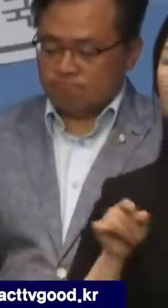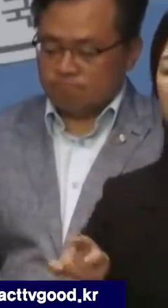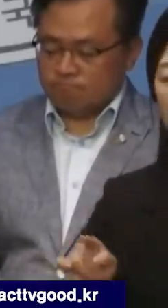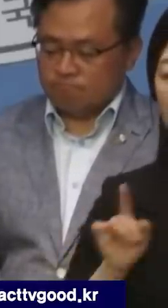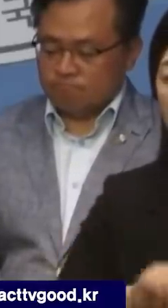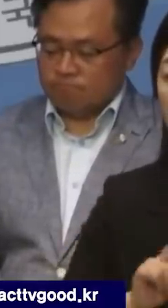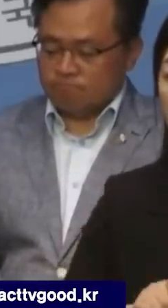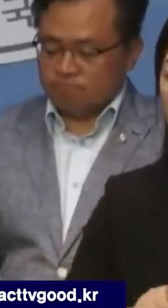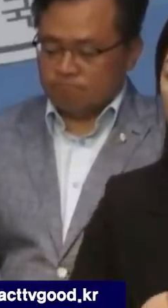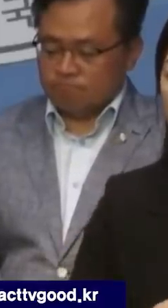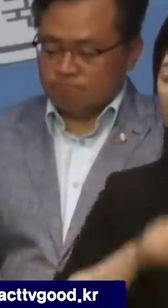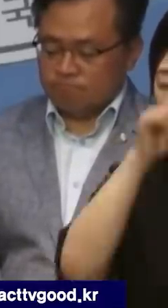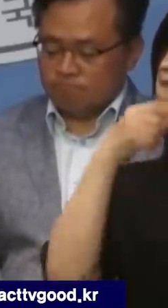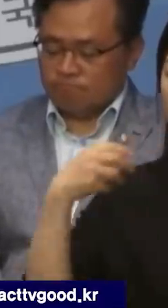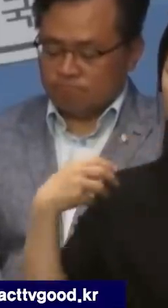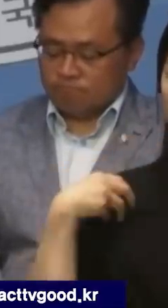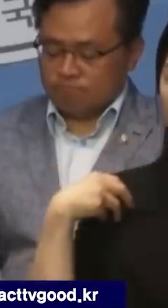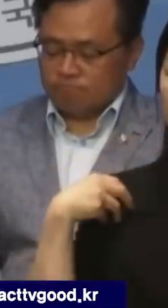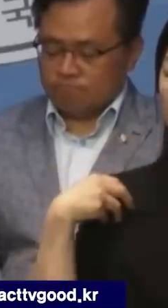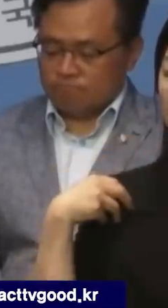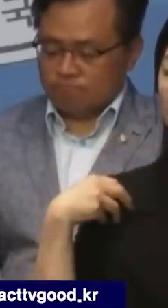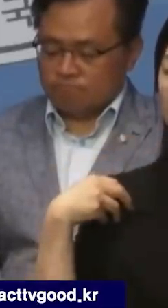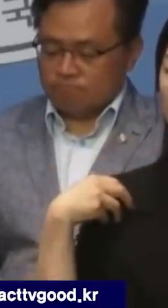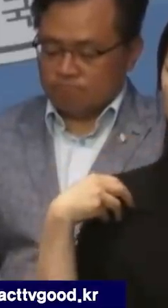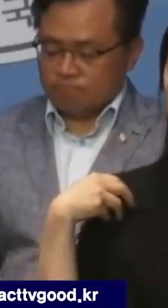이것에 대해서 정부가